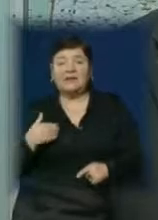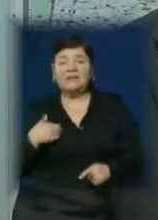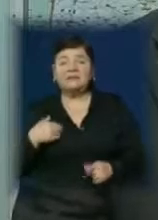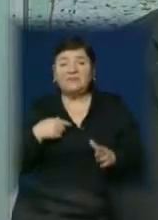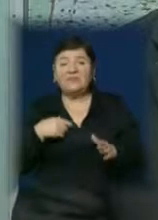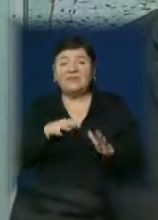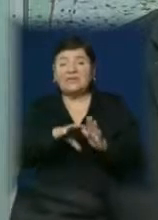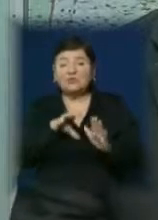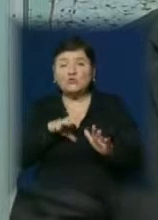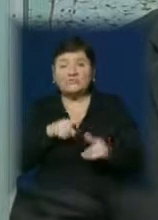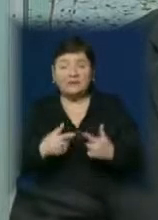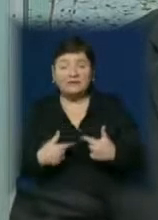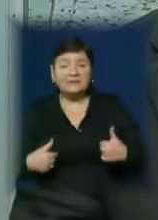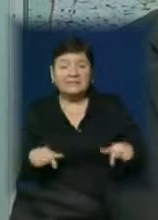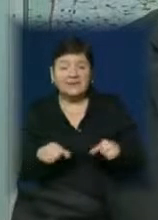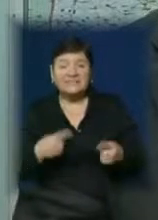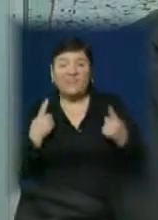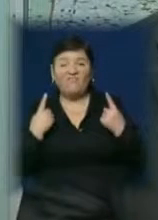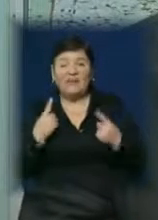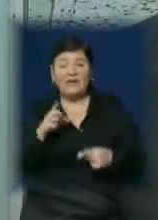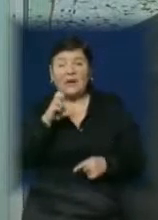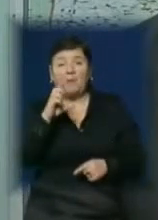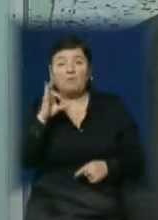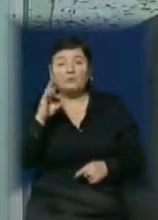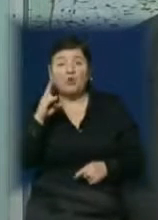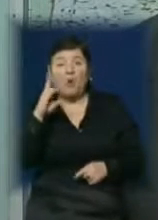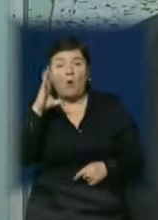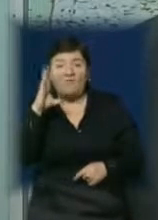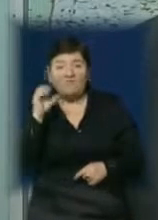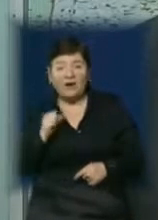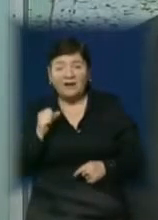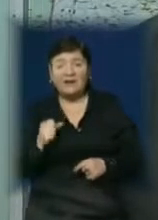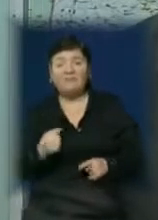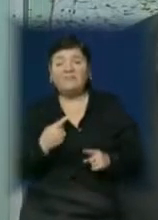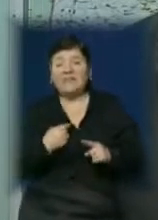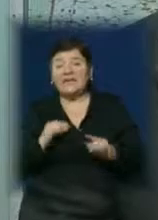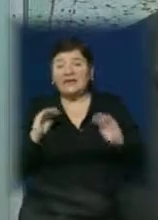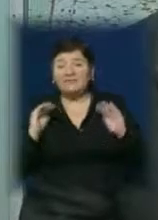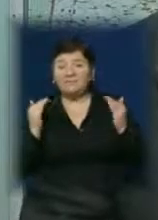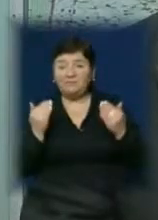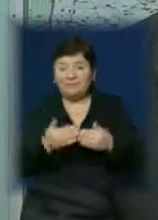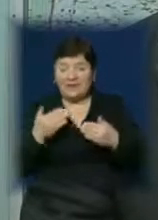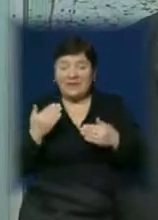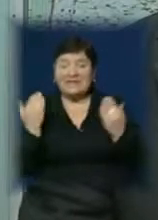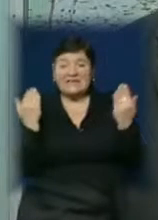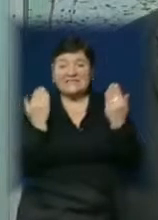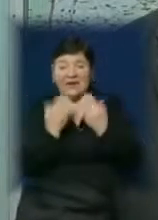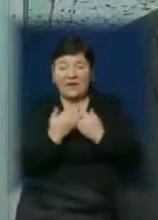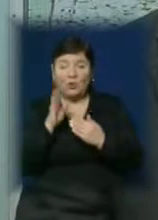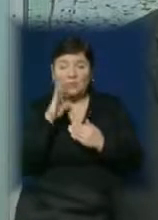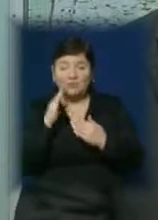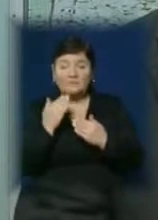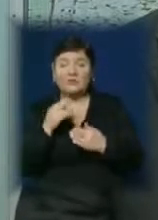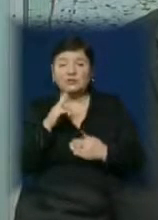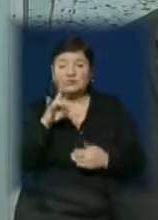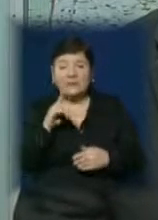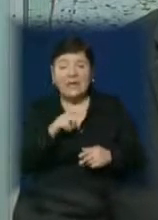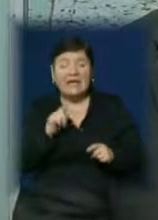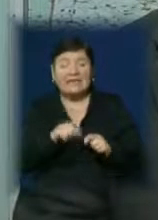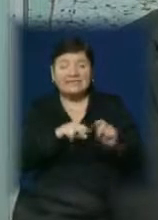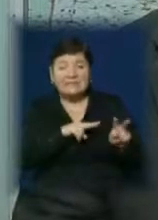опадів. Підйом води в річці, в принципі, це нормальне природне явище. воно як навесні відбувається, так і внаслідок сильних